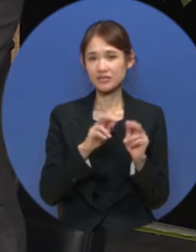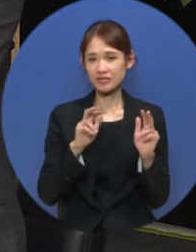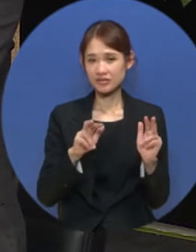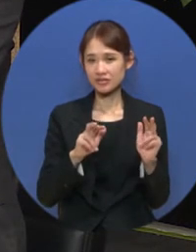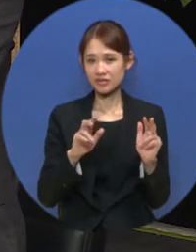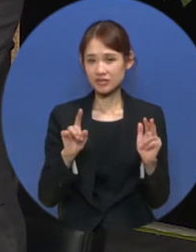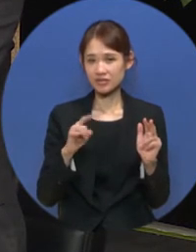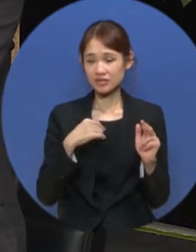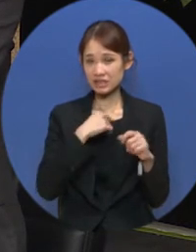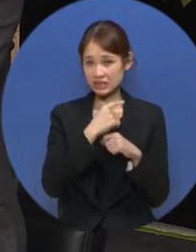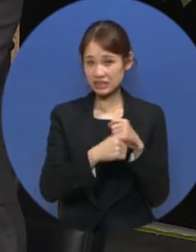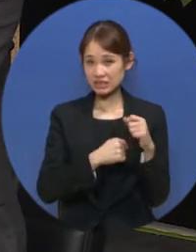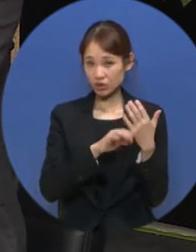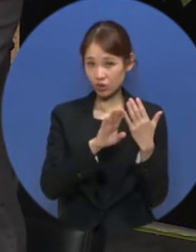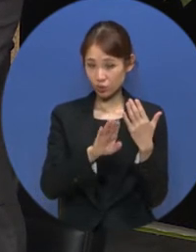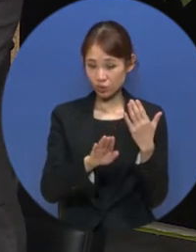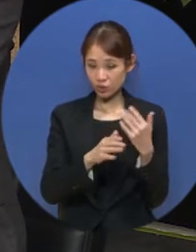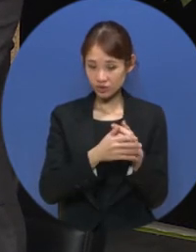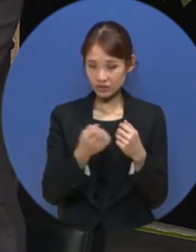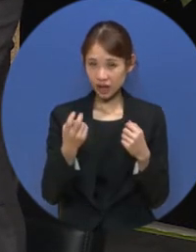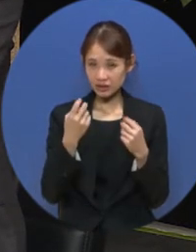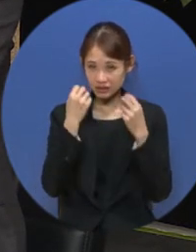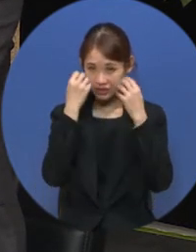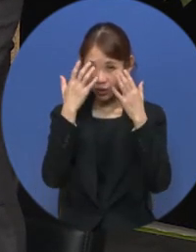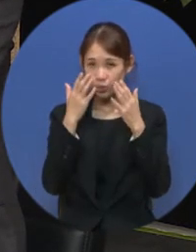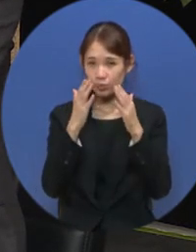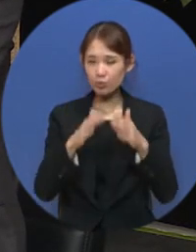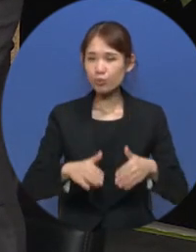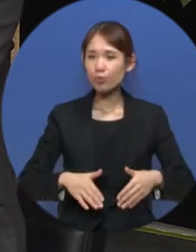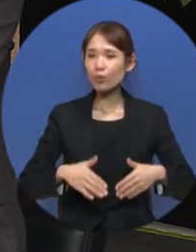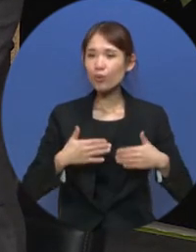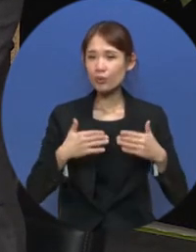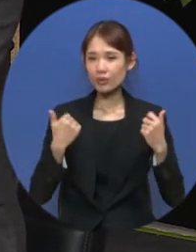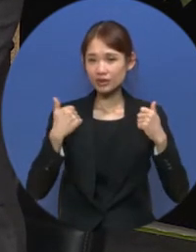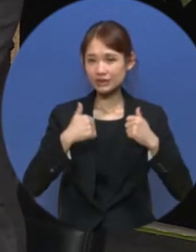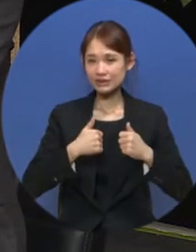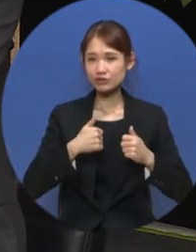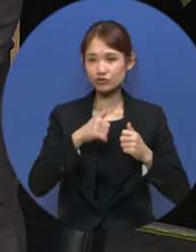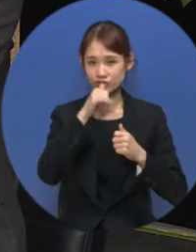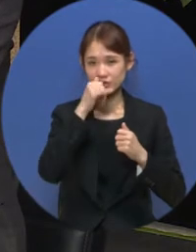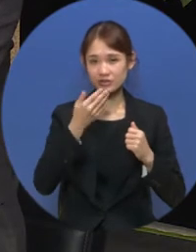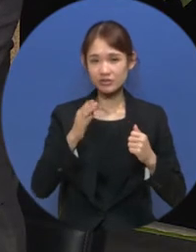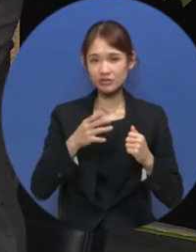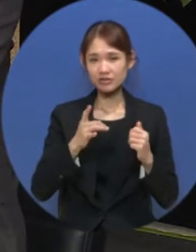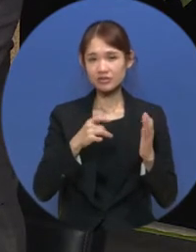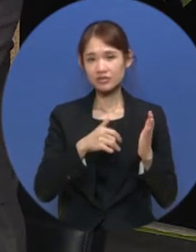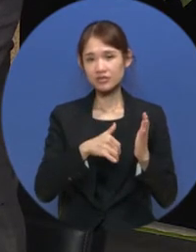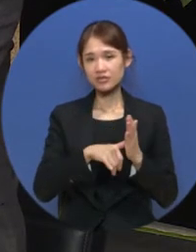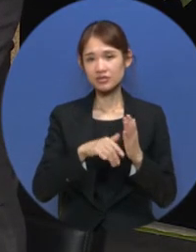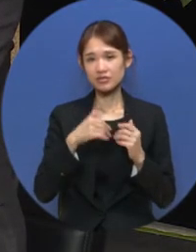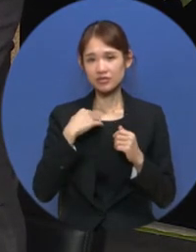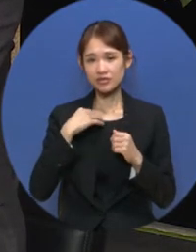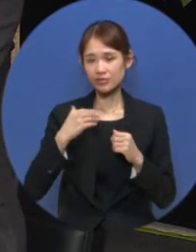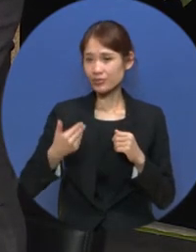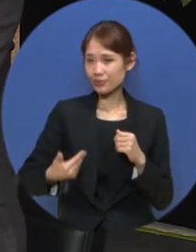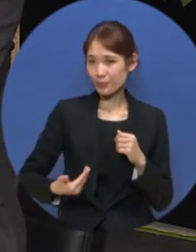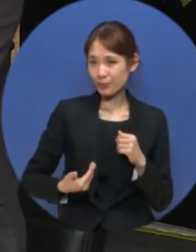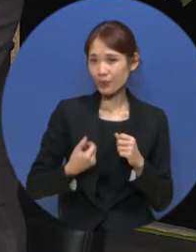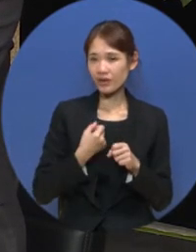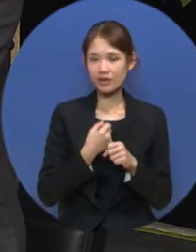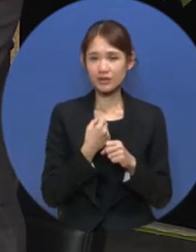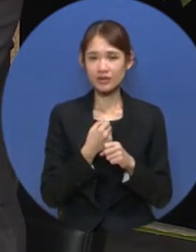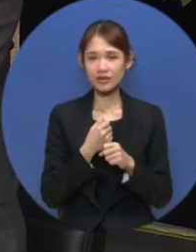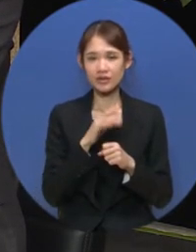지금은 저희가 1년이 넘고 다시 새로운 이제 봄 상품이 나왔었는데 그때는 사실 제가 이제 피팅 모델을